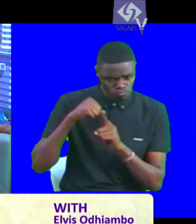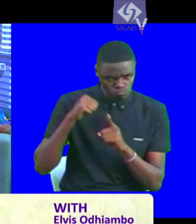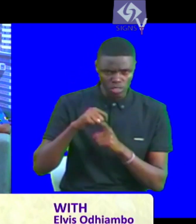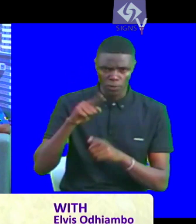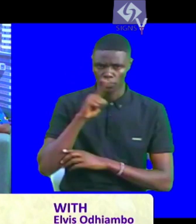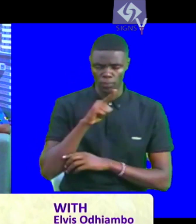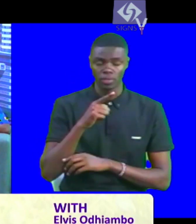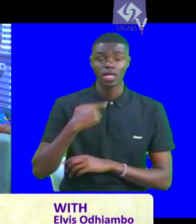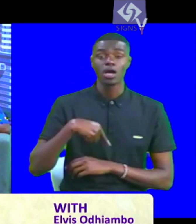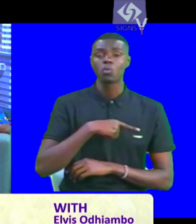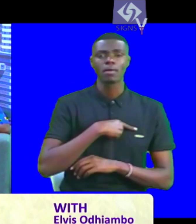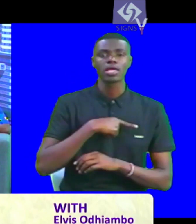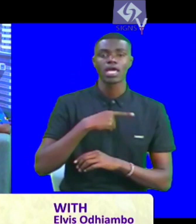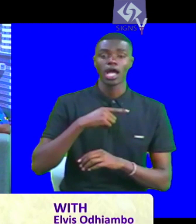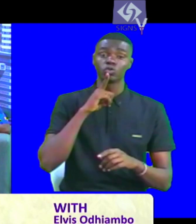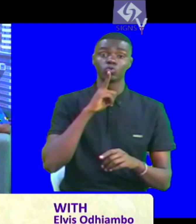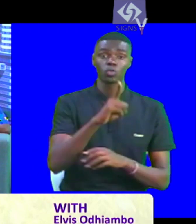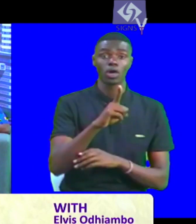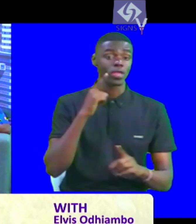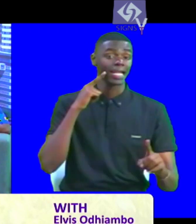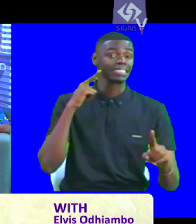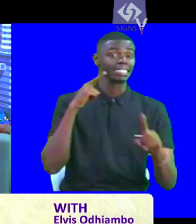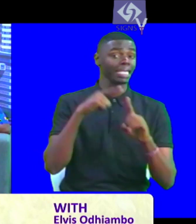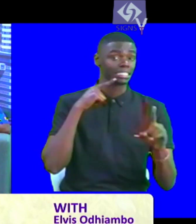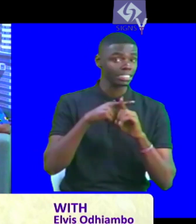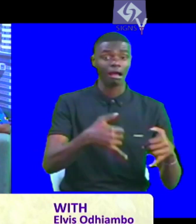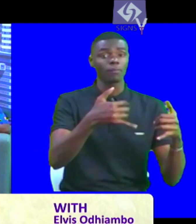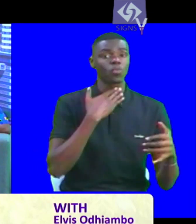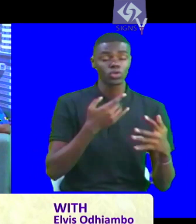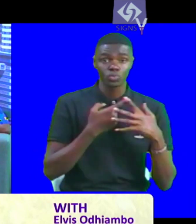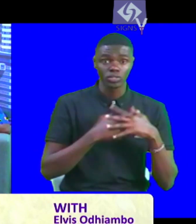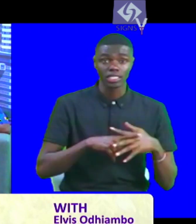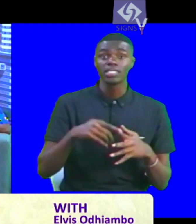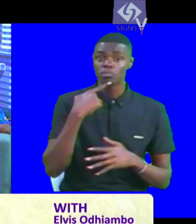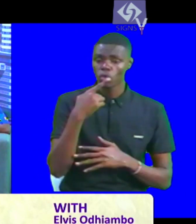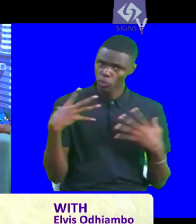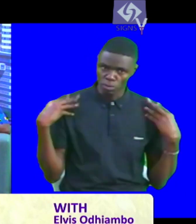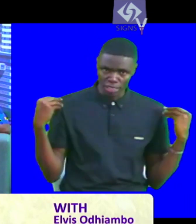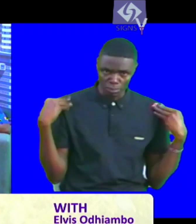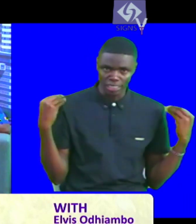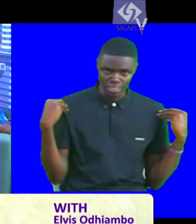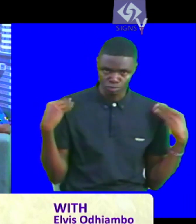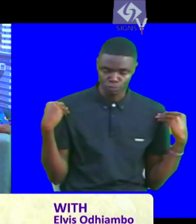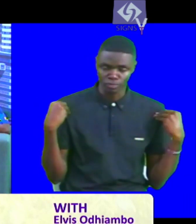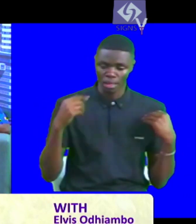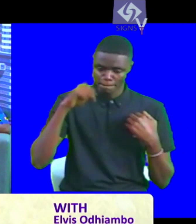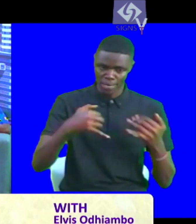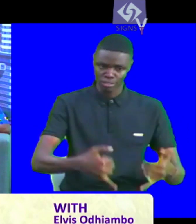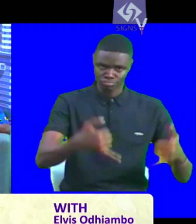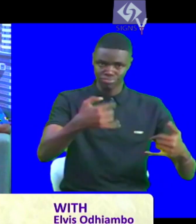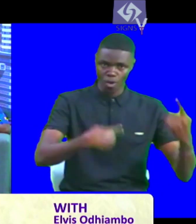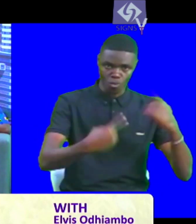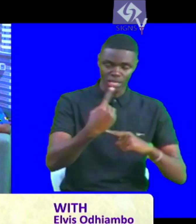hata si I'm very sure tukifika hapo we are targeting that cup, na tunataka kuanza, si nimekwambia ni warm up. So lazima tubebe hii